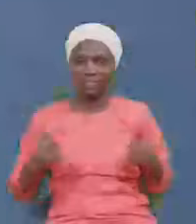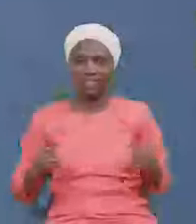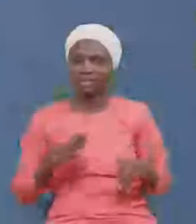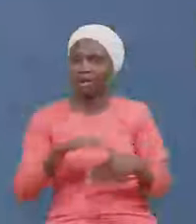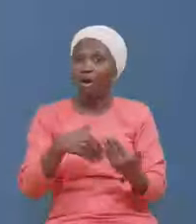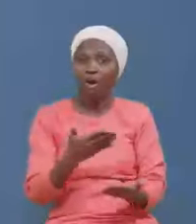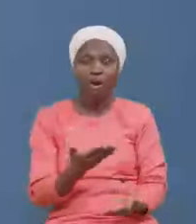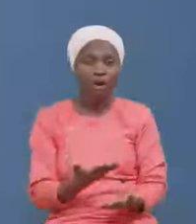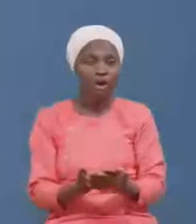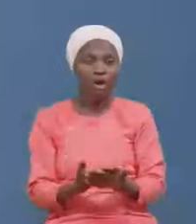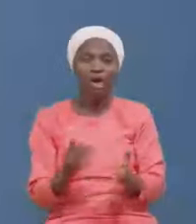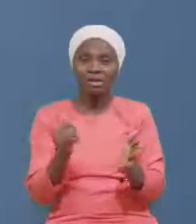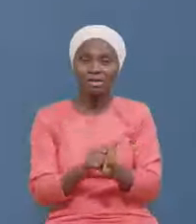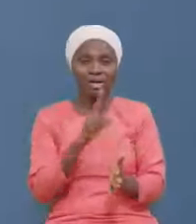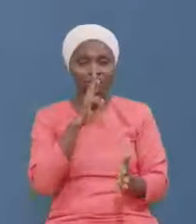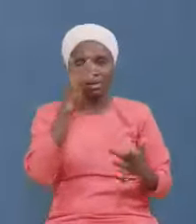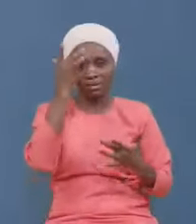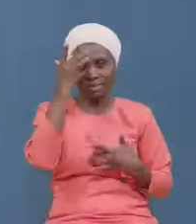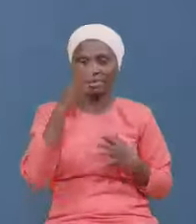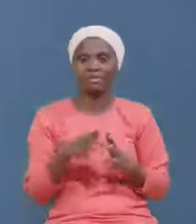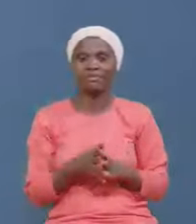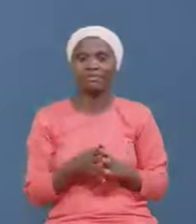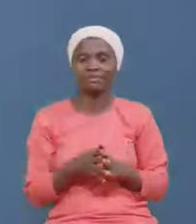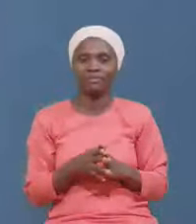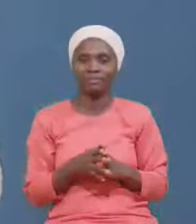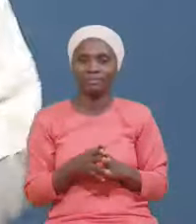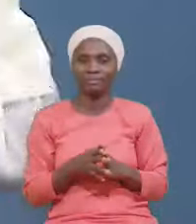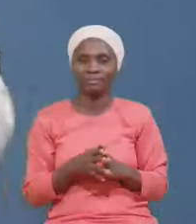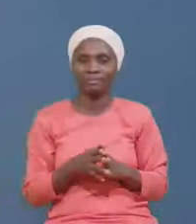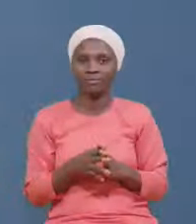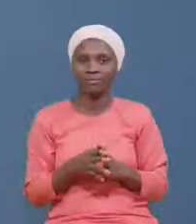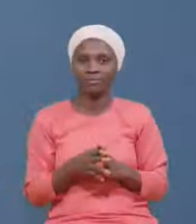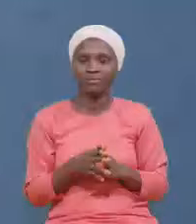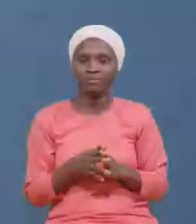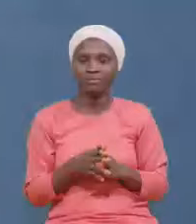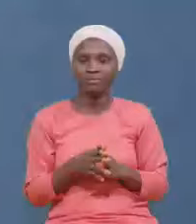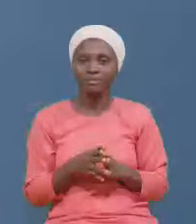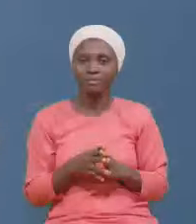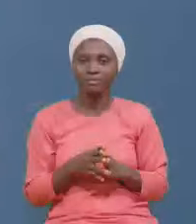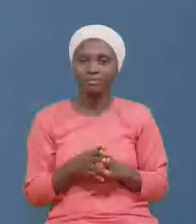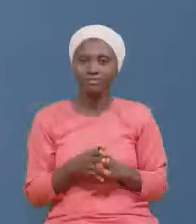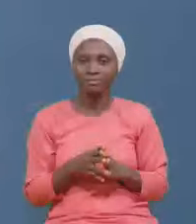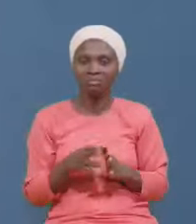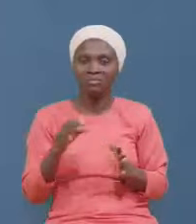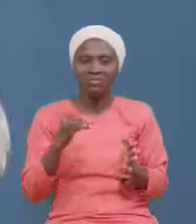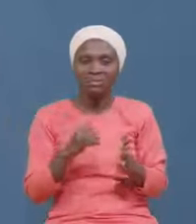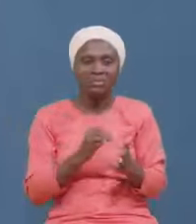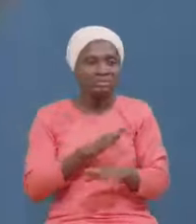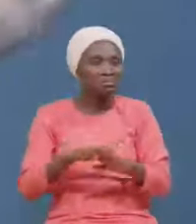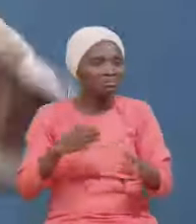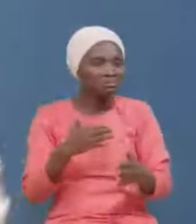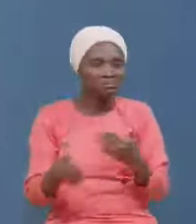all that was sick. ఆయన రోగముతో ఉన్న వారందరినీ స్వస్థపరిచాడు. Doesn't matter, is it cancer?